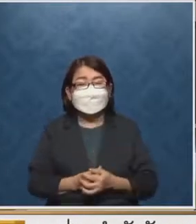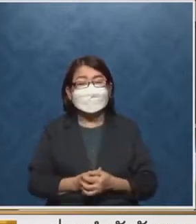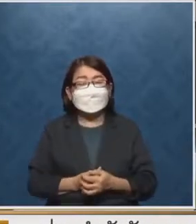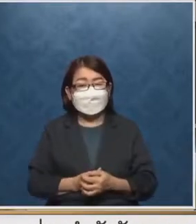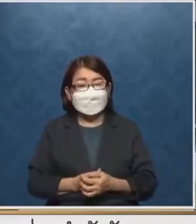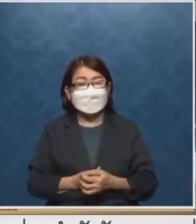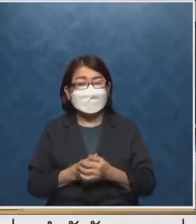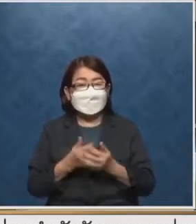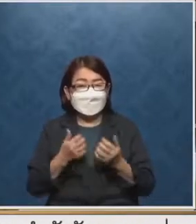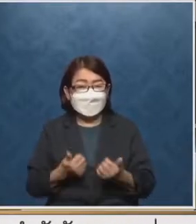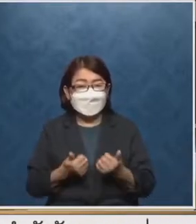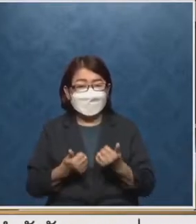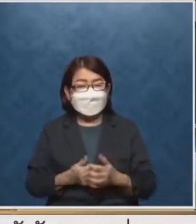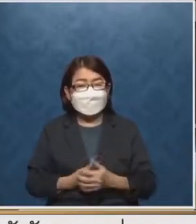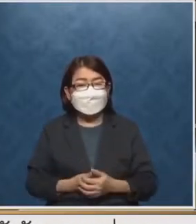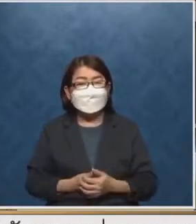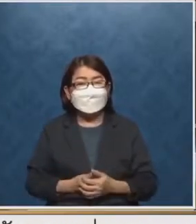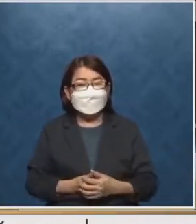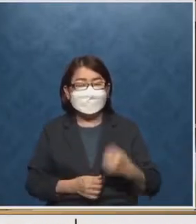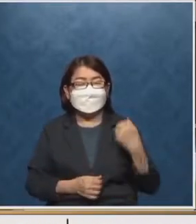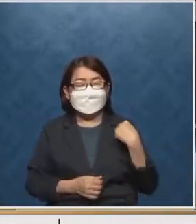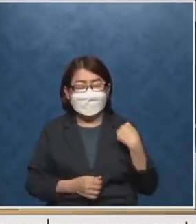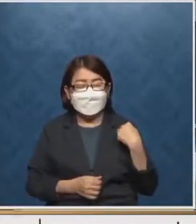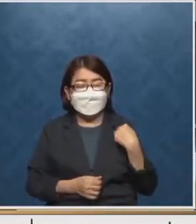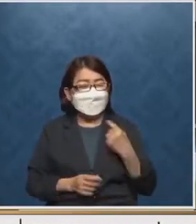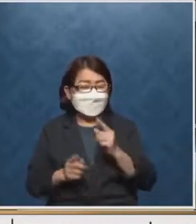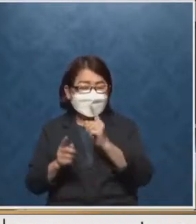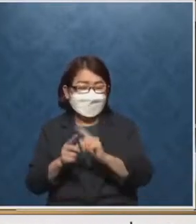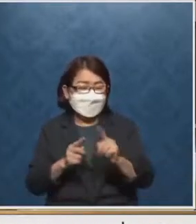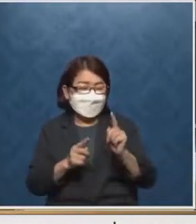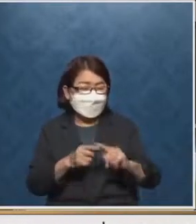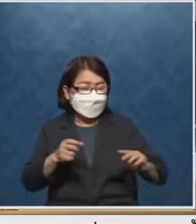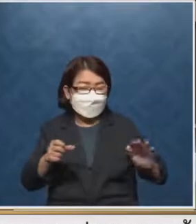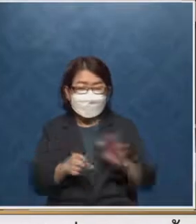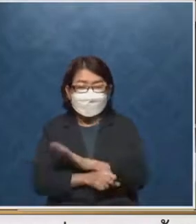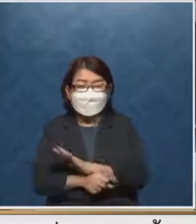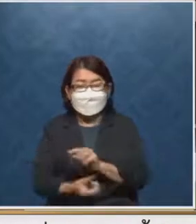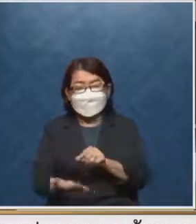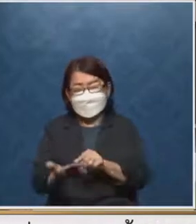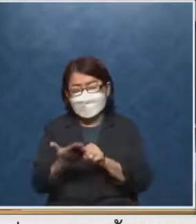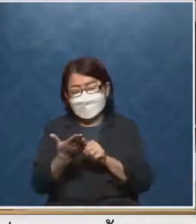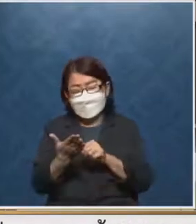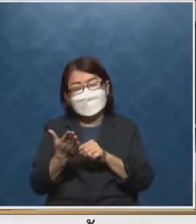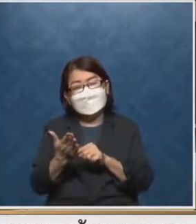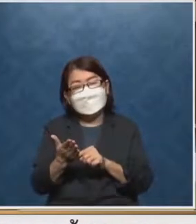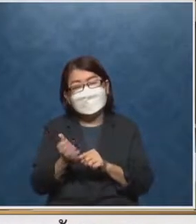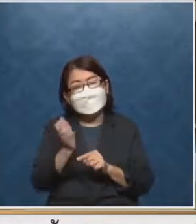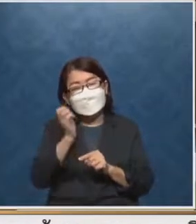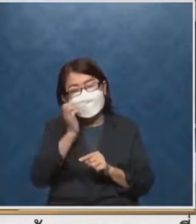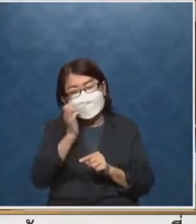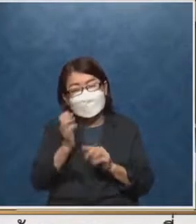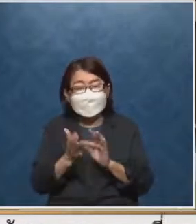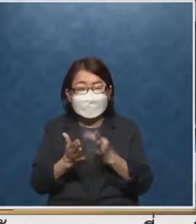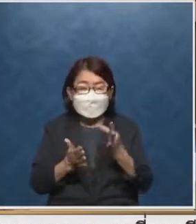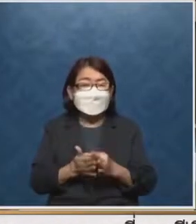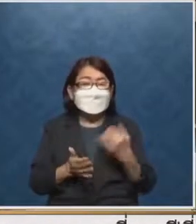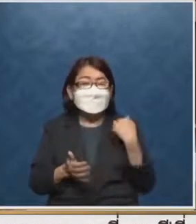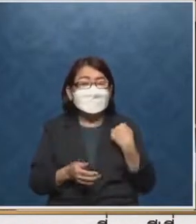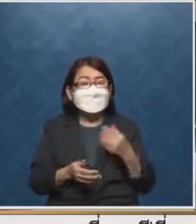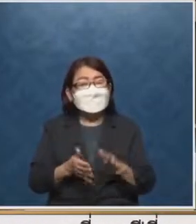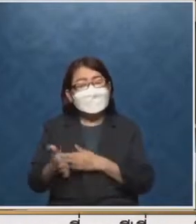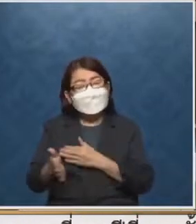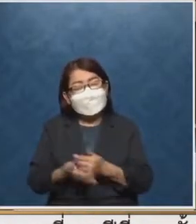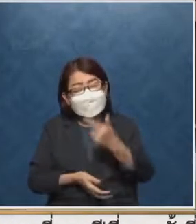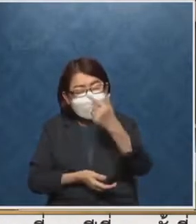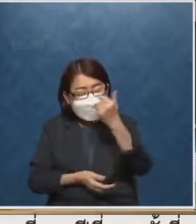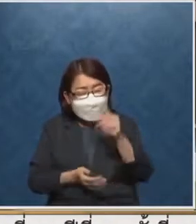วันนี้มันมีทุกอย่างมันวิ่งอยู่บนโซเชียลมีทั้งสายดำสายขาวนะครับอยู่